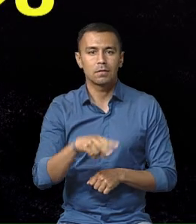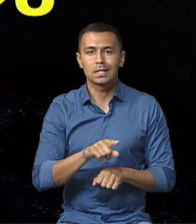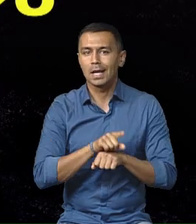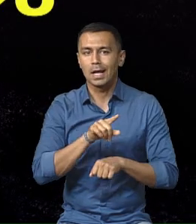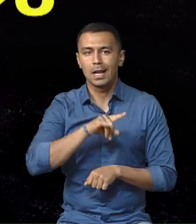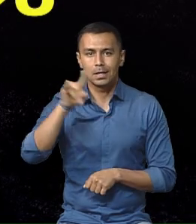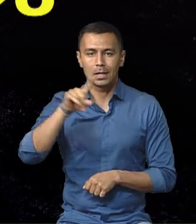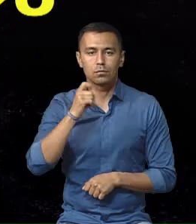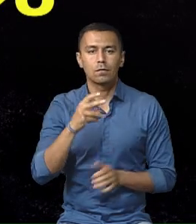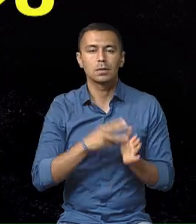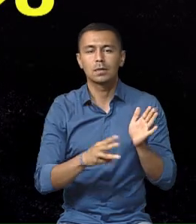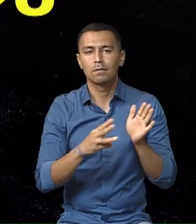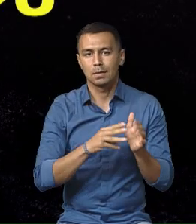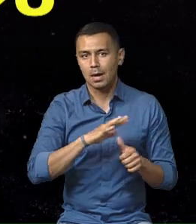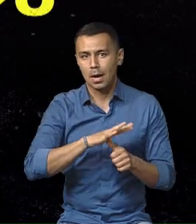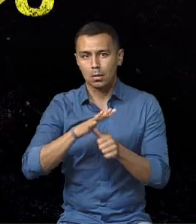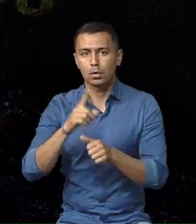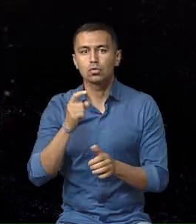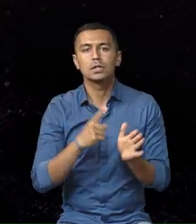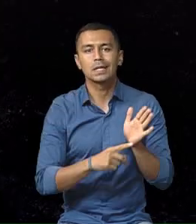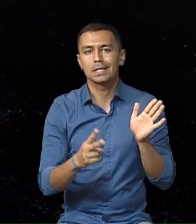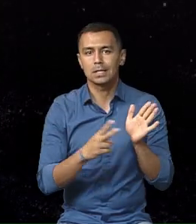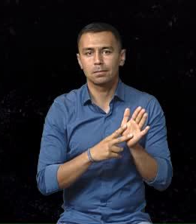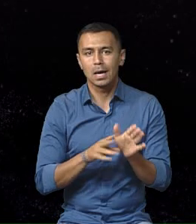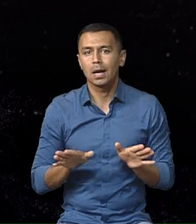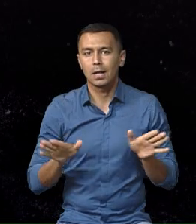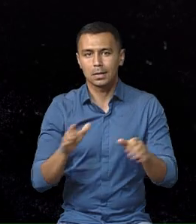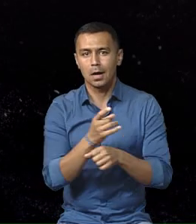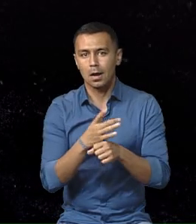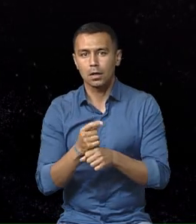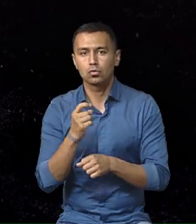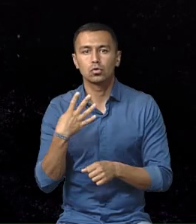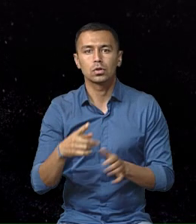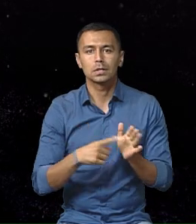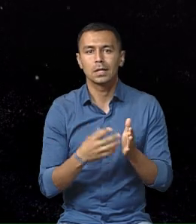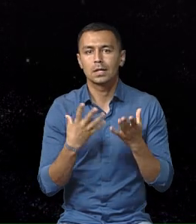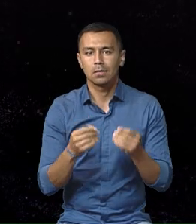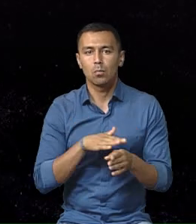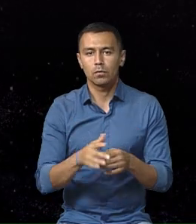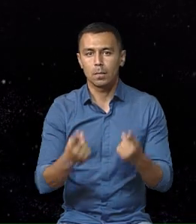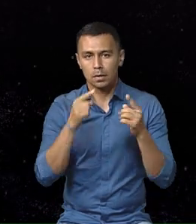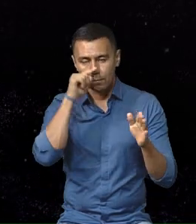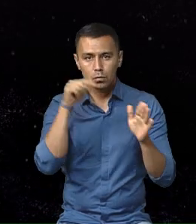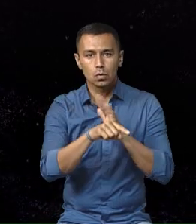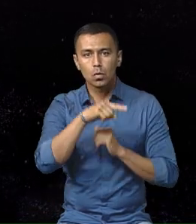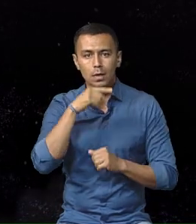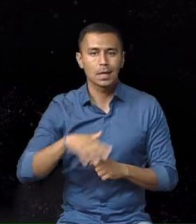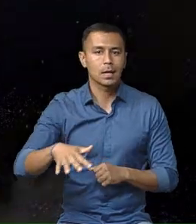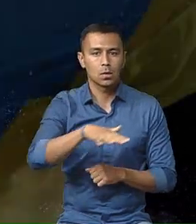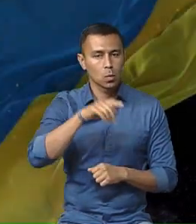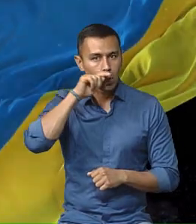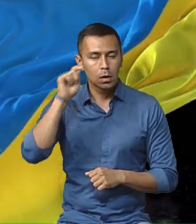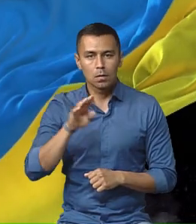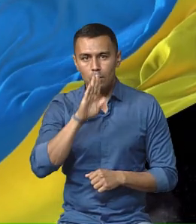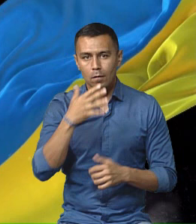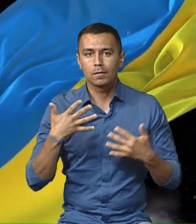літаків, 188 гелікоптерів та 167 крилатих ракет. За 146 днів повномасштабного вторгнення Росії на територію України